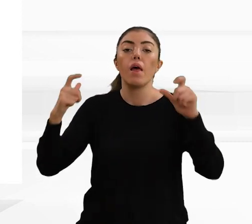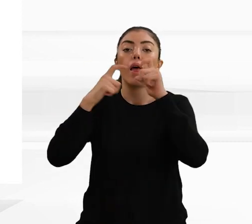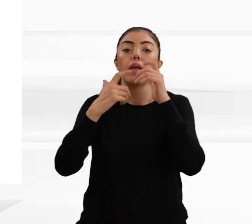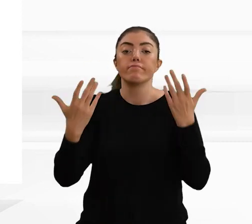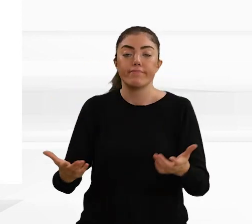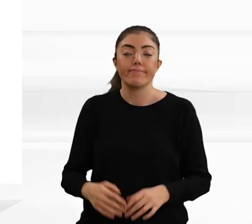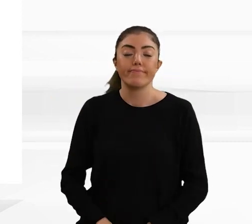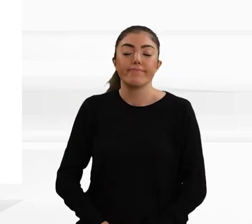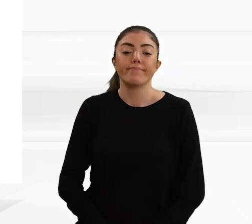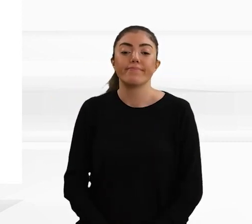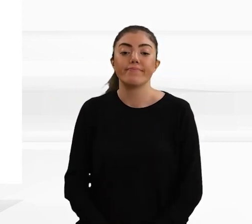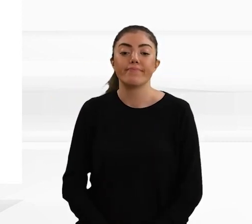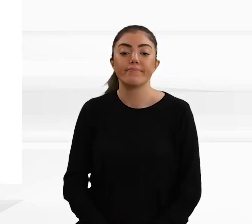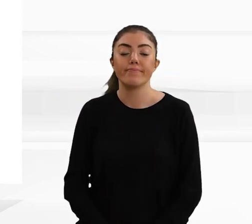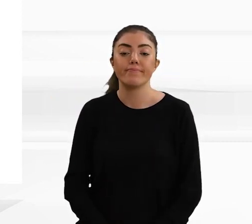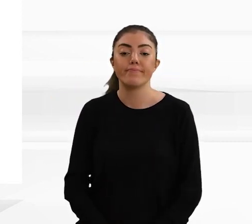seçeneğidir